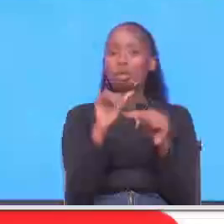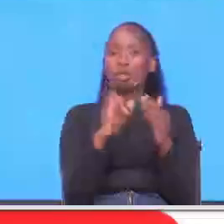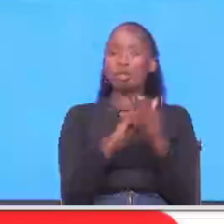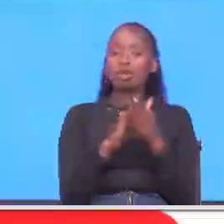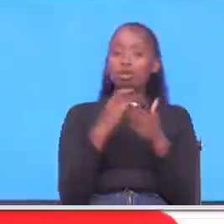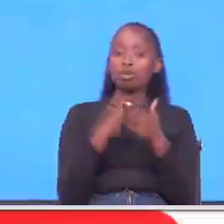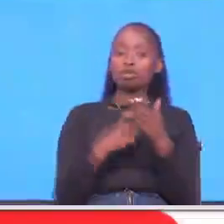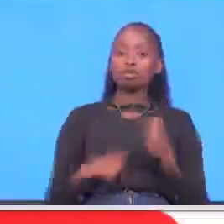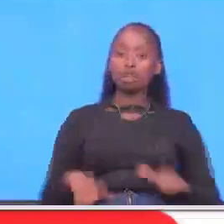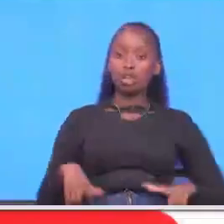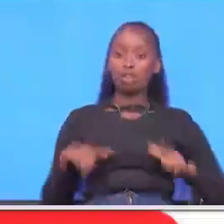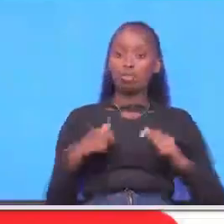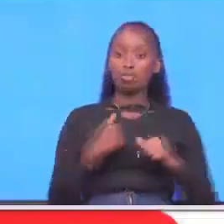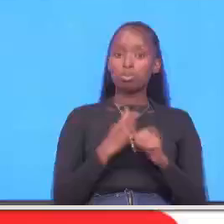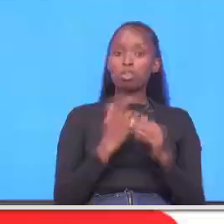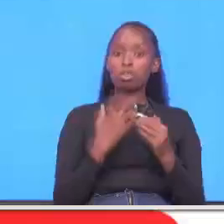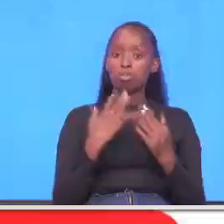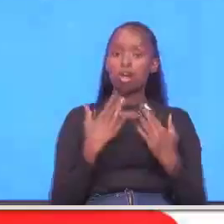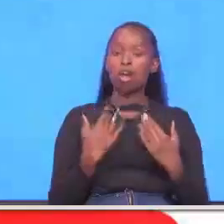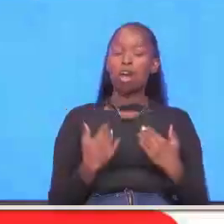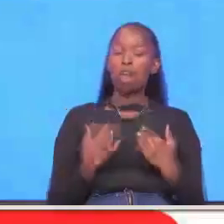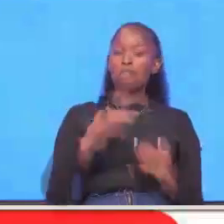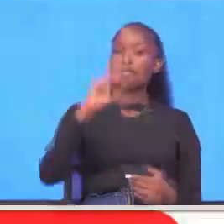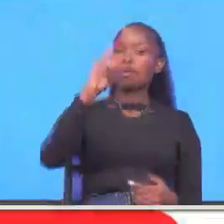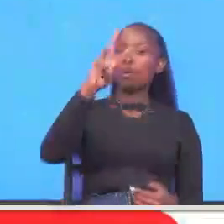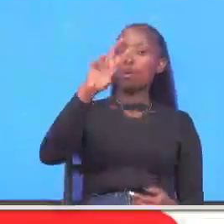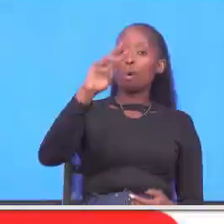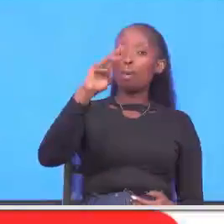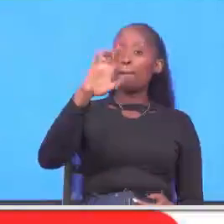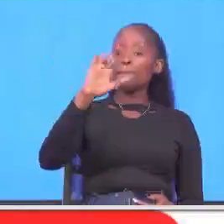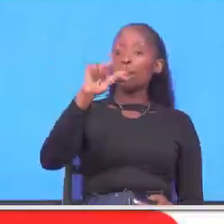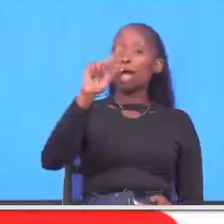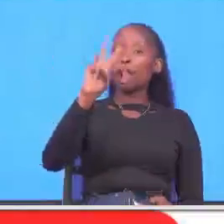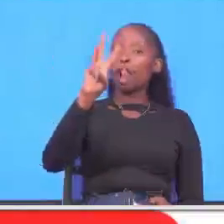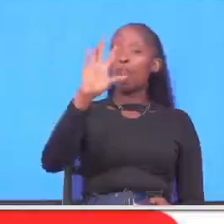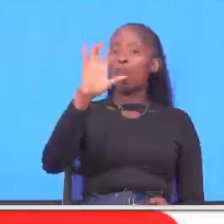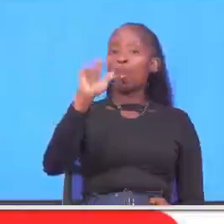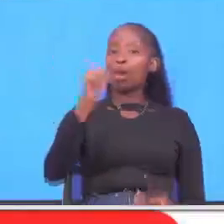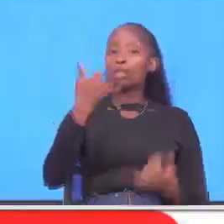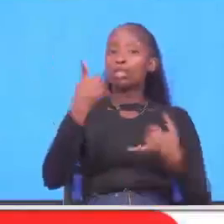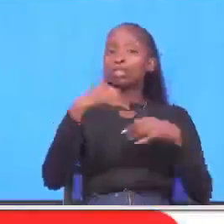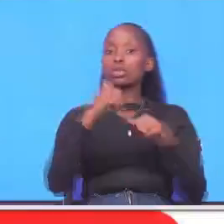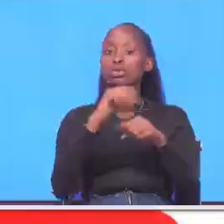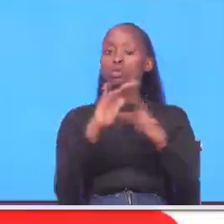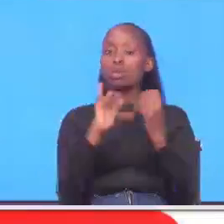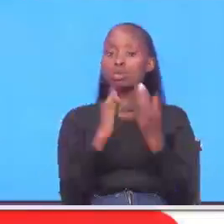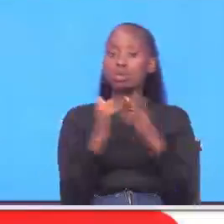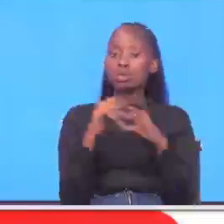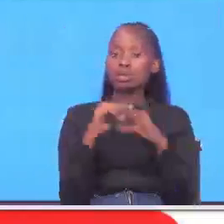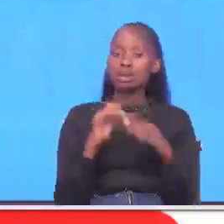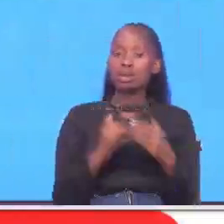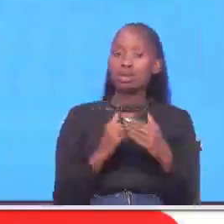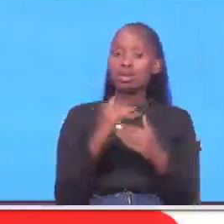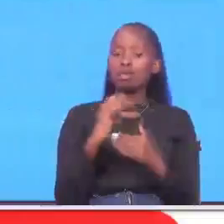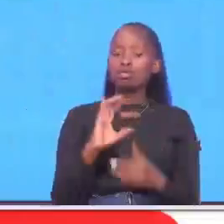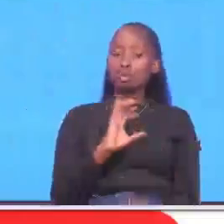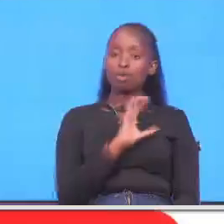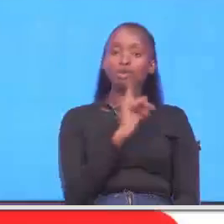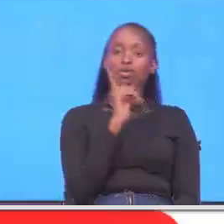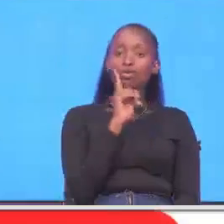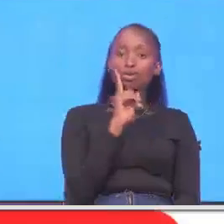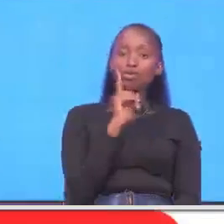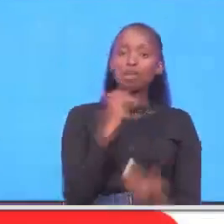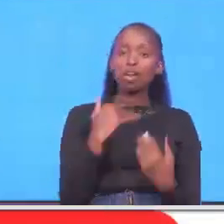hali iliyompelekea Wamalwa kutotia saini ripoti ya kamati hiyo. Katika kikao cha hapo kesho, Azimio itakuwa kwenye